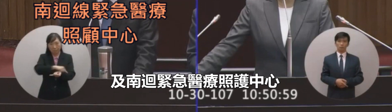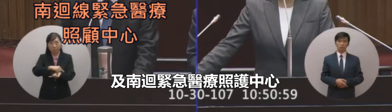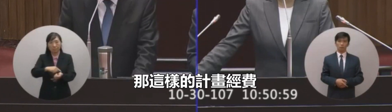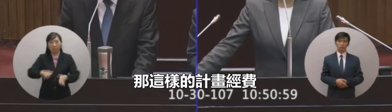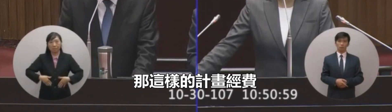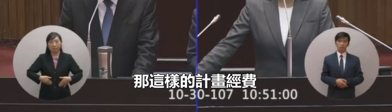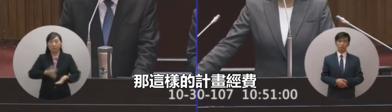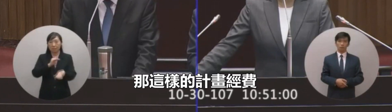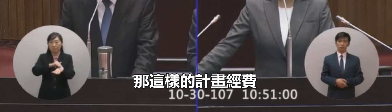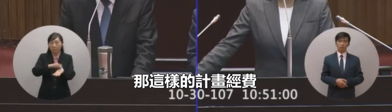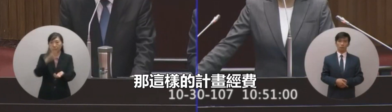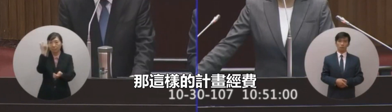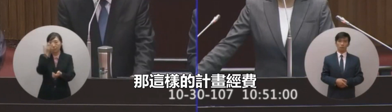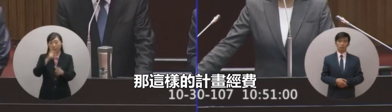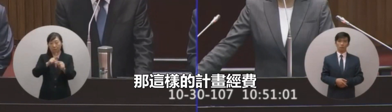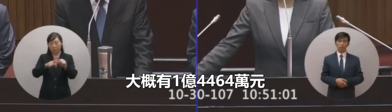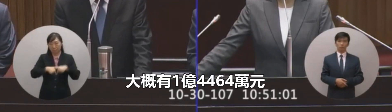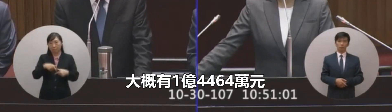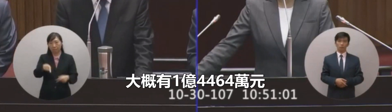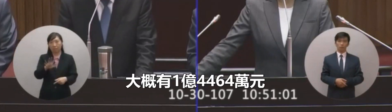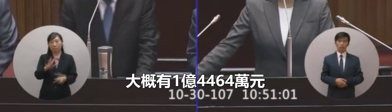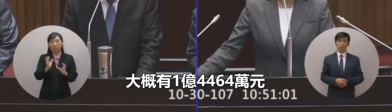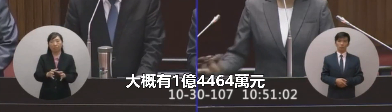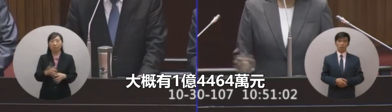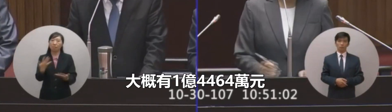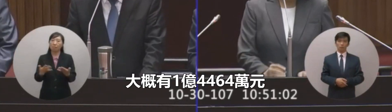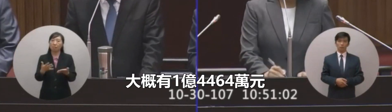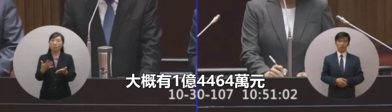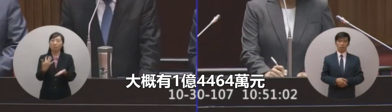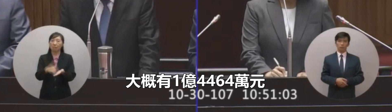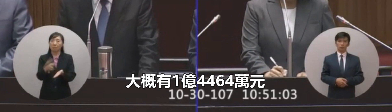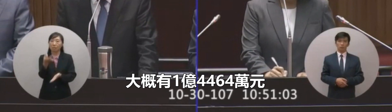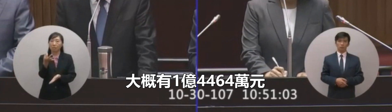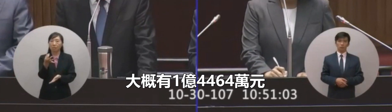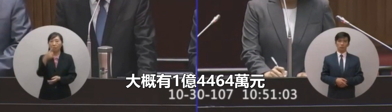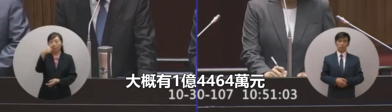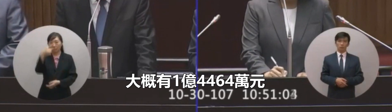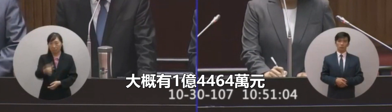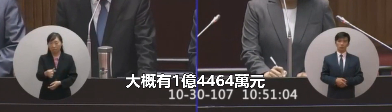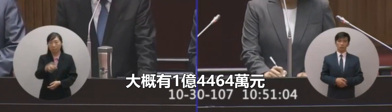心。那这样的计划经费呢，大概有